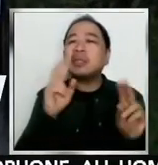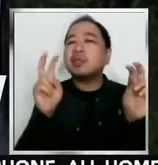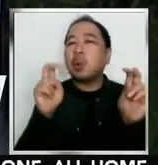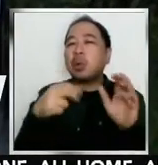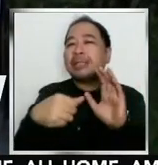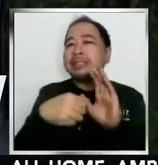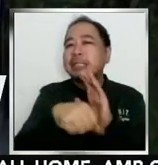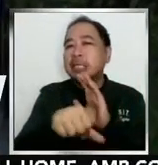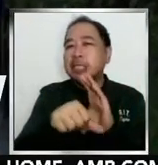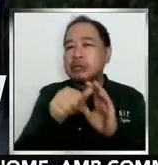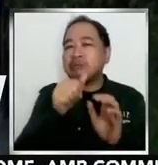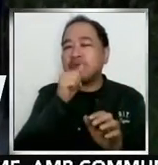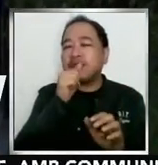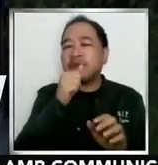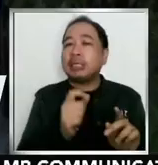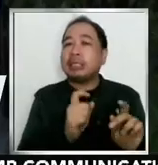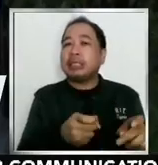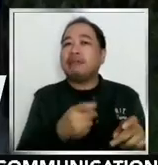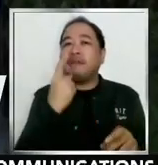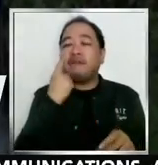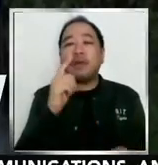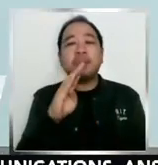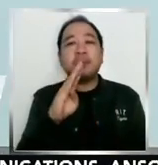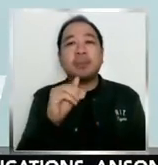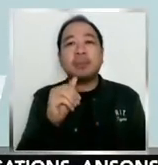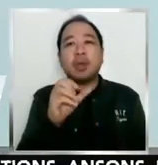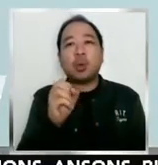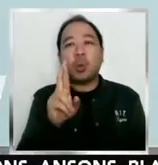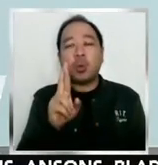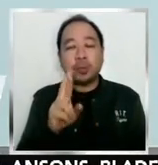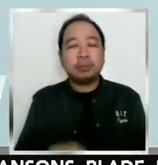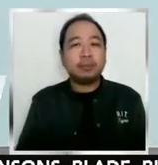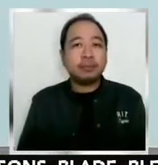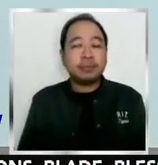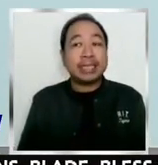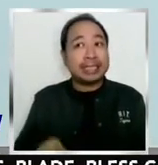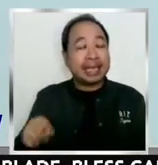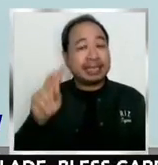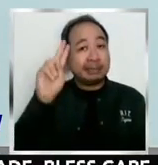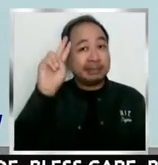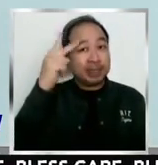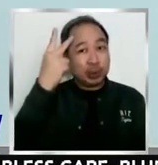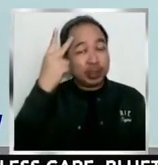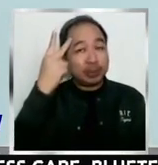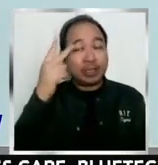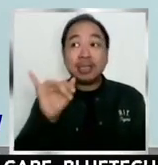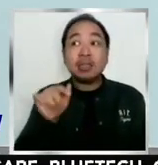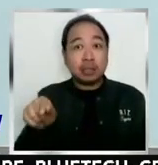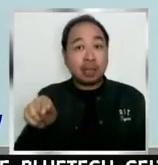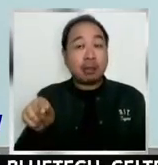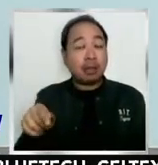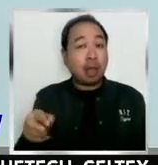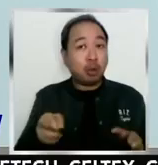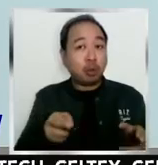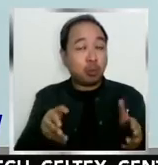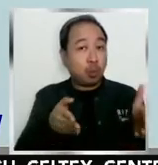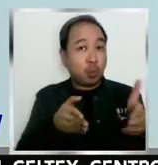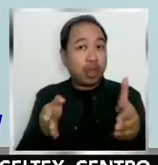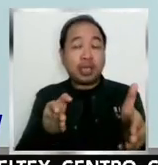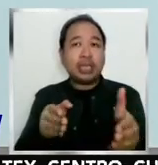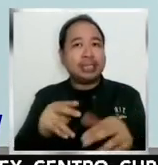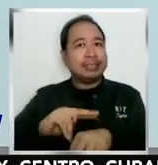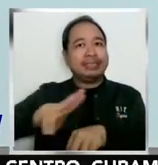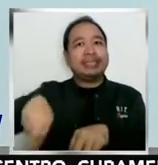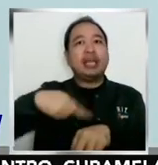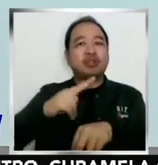sa mga taga-Bacoor. It's a big misconception that road is a national road. Well, in fact, hindi. Ito